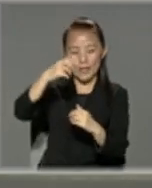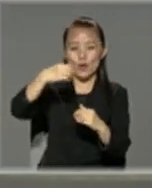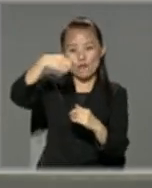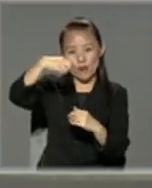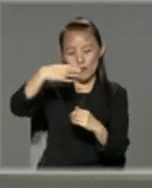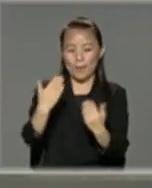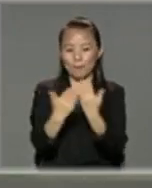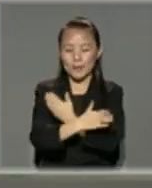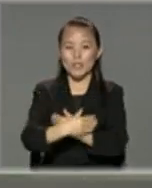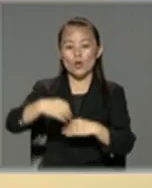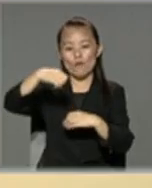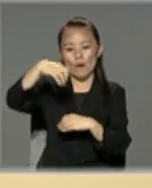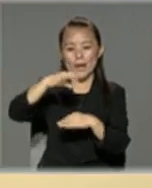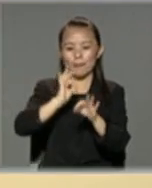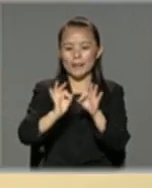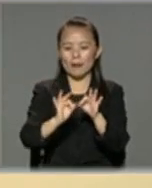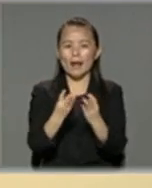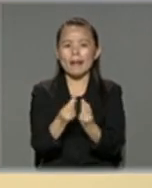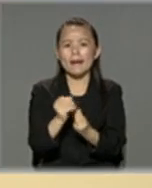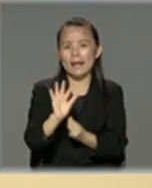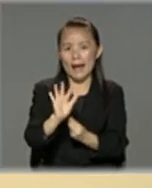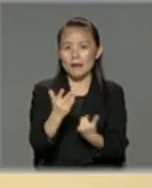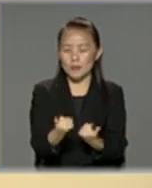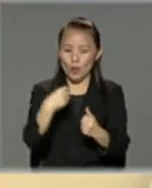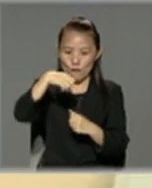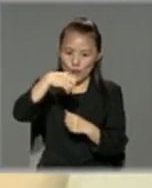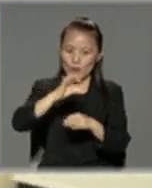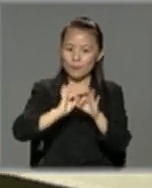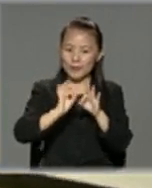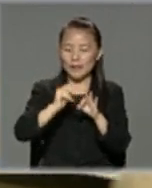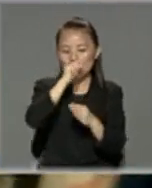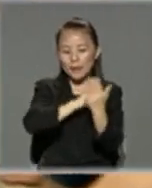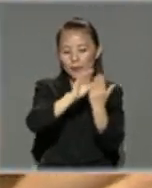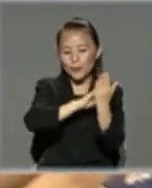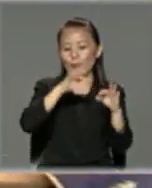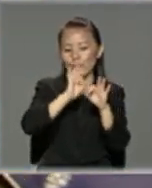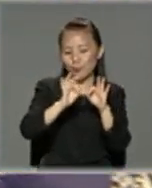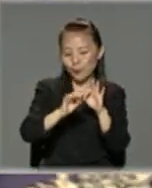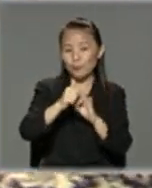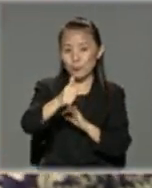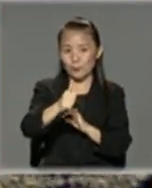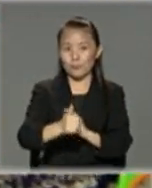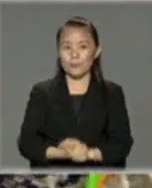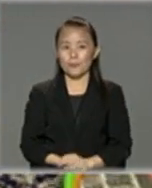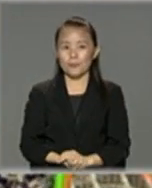อุปกรณ์ประหยัดไฟเบอร์ 5ที่สามารถลดการใช้ไฟฟ้าและช่วยประเทศประหยัดได้ในระยะ